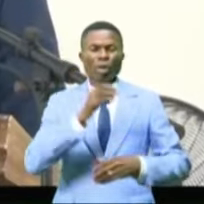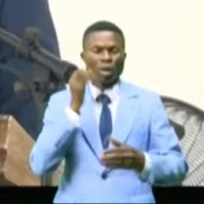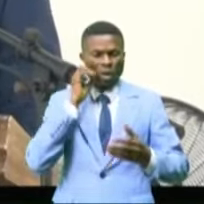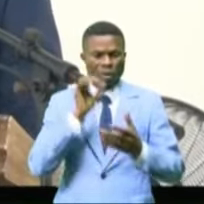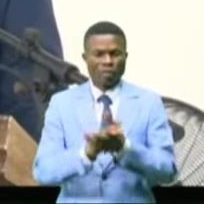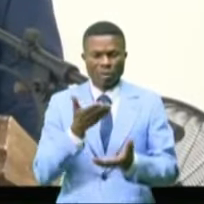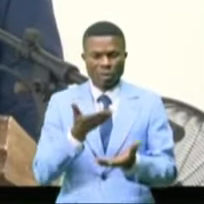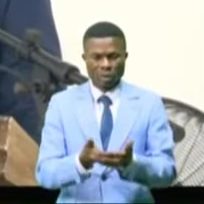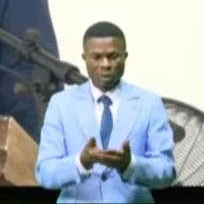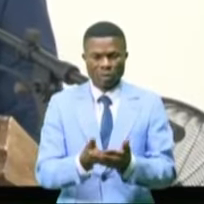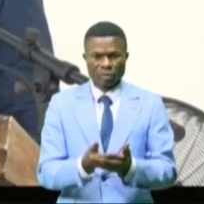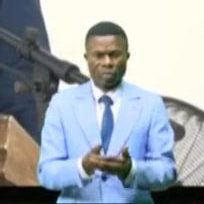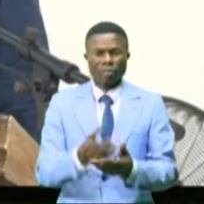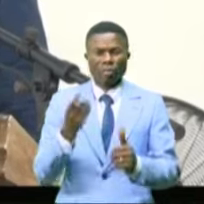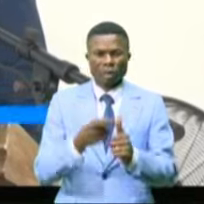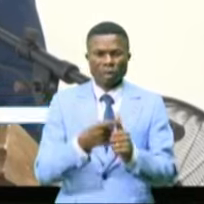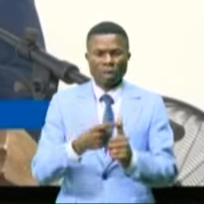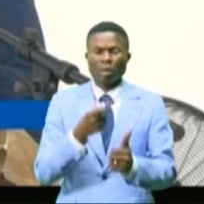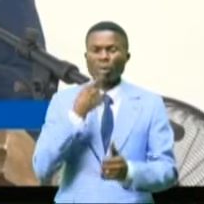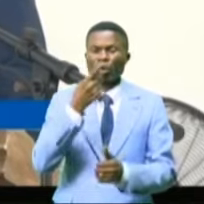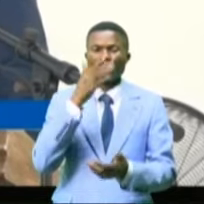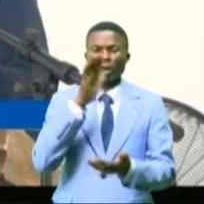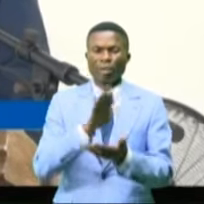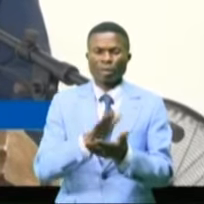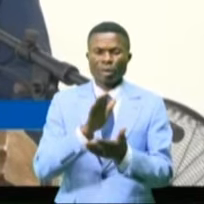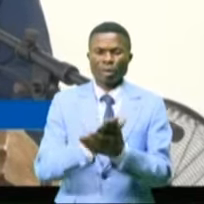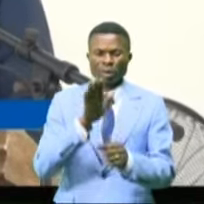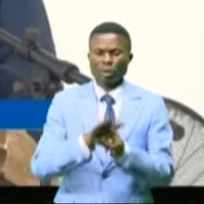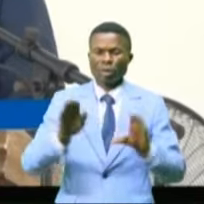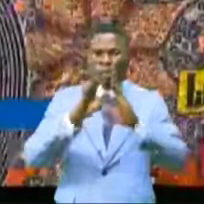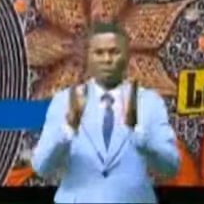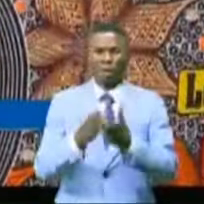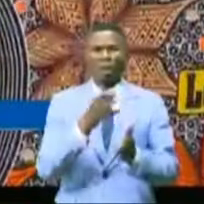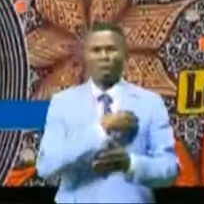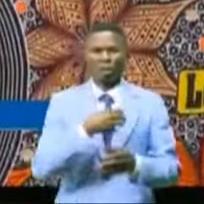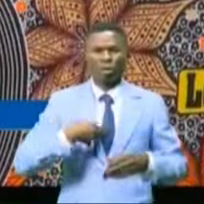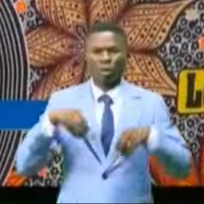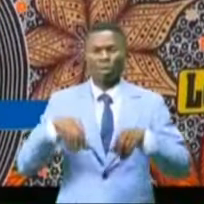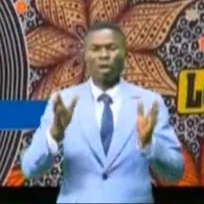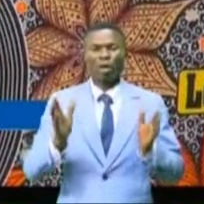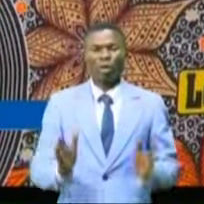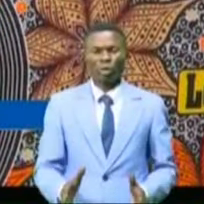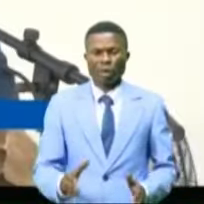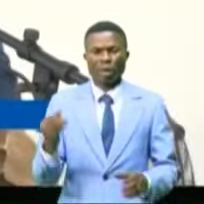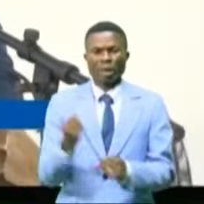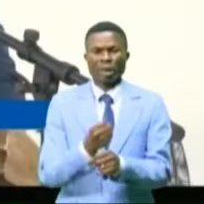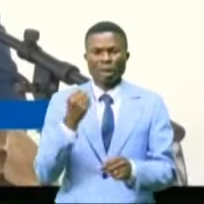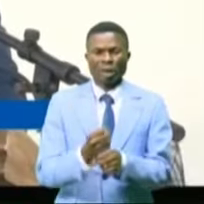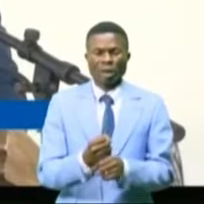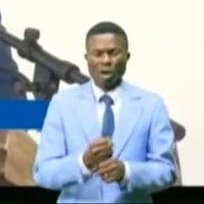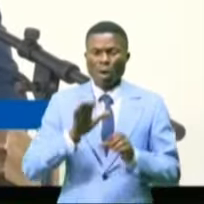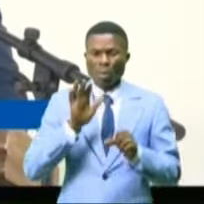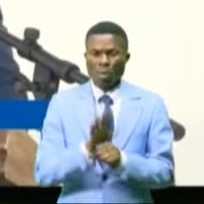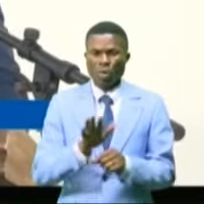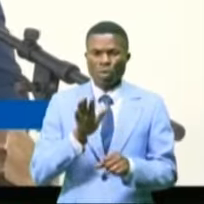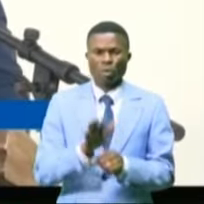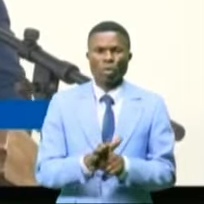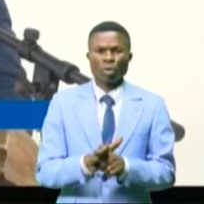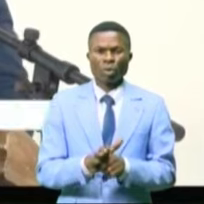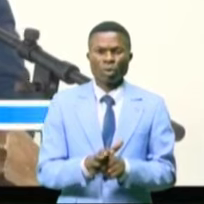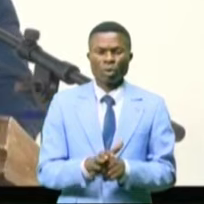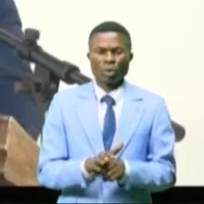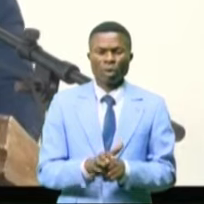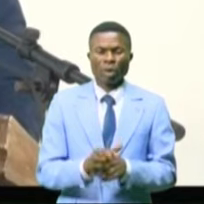Je voudrais de prime abord rendre un hommage mérité à toutes les femmes congolaises qui travaillent d'arrache-pied,